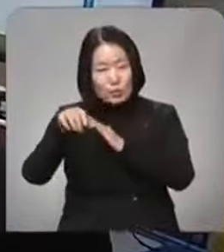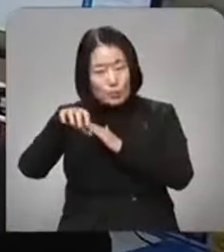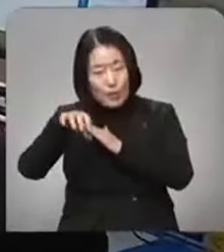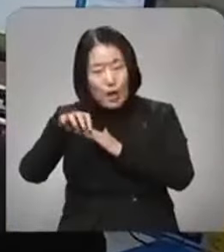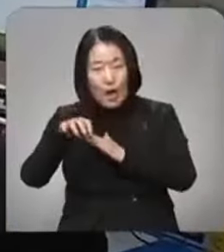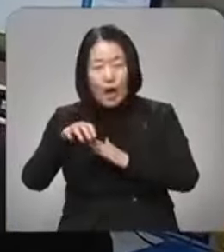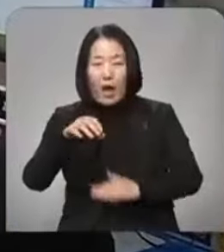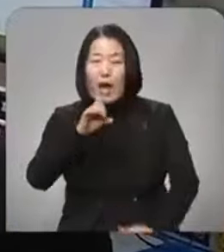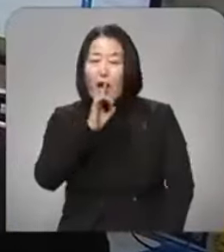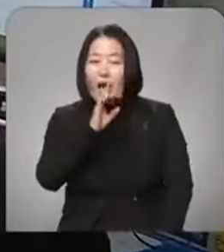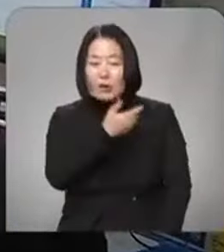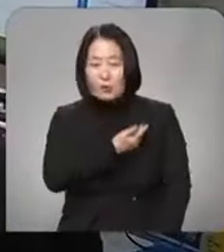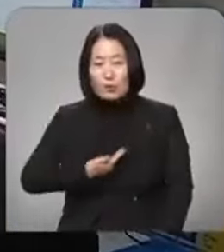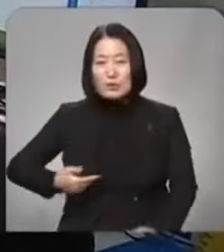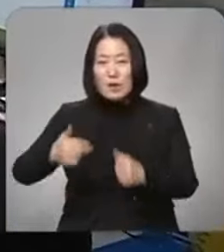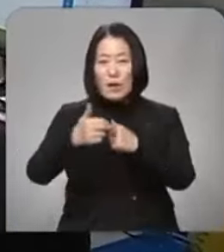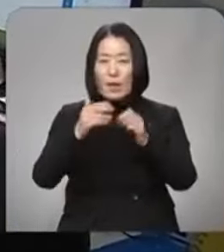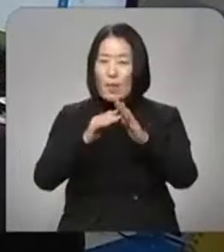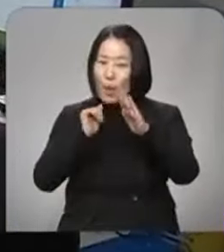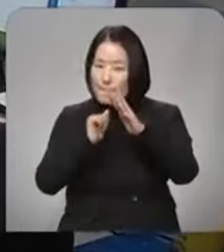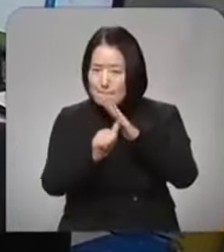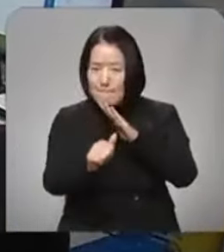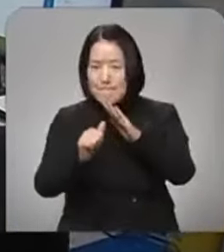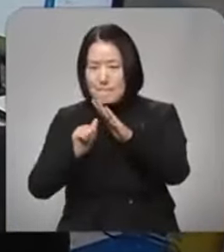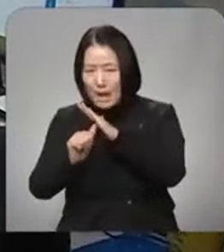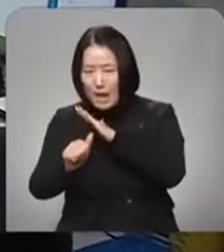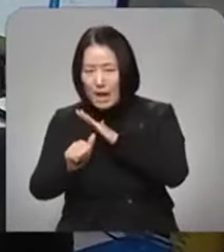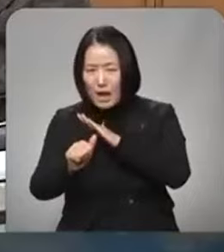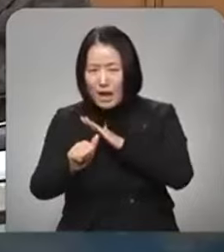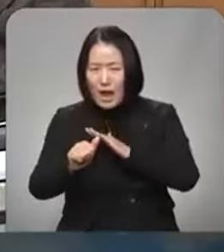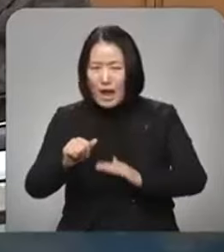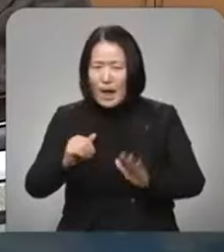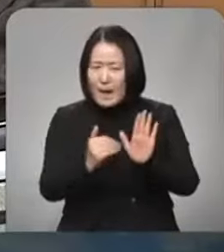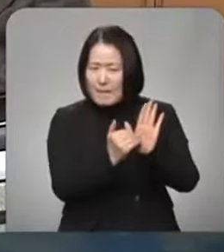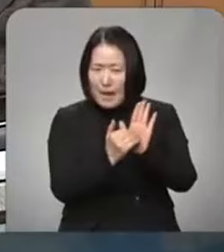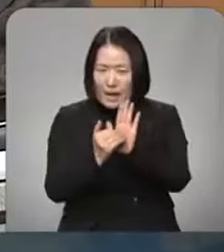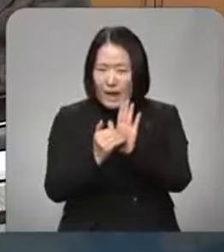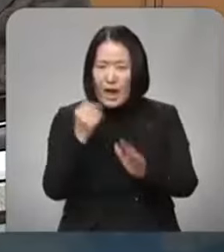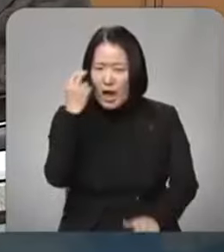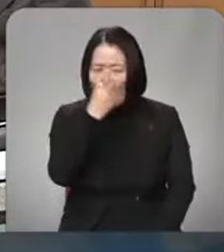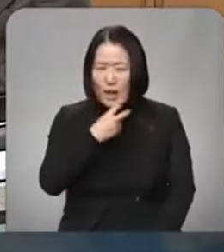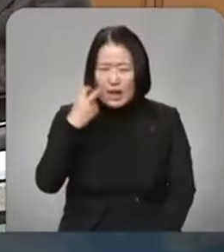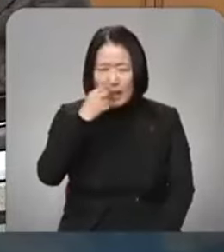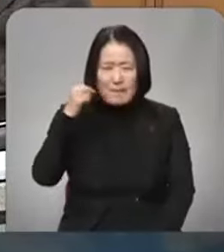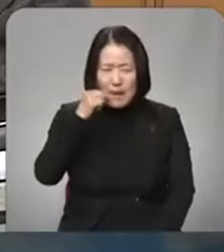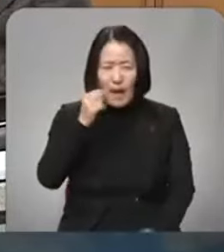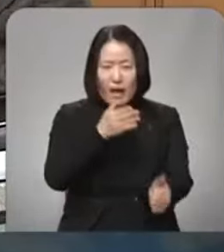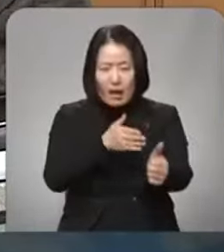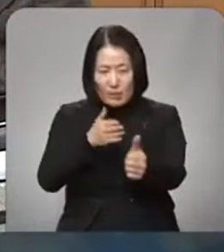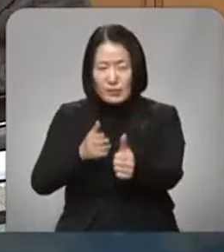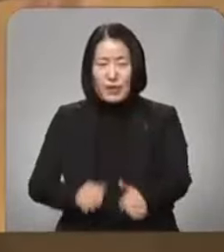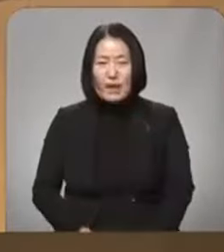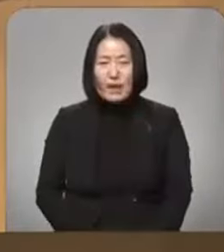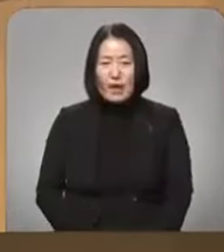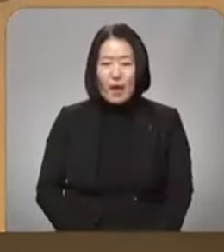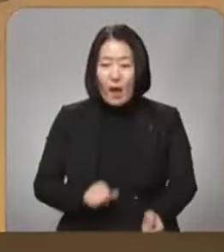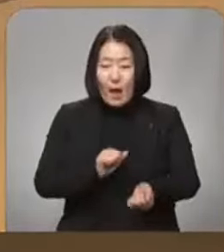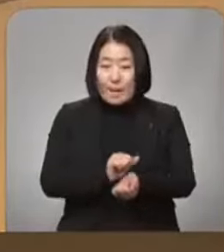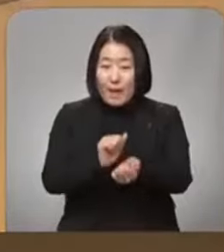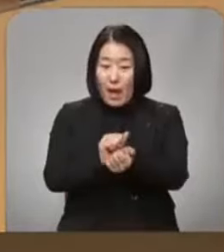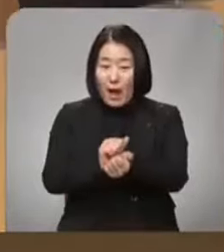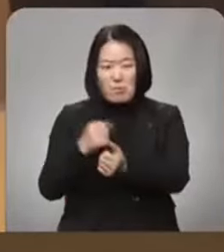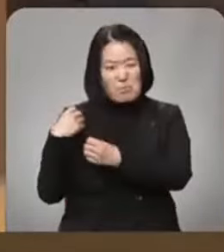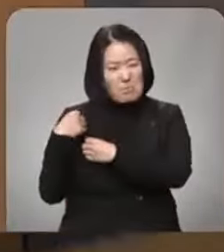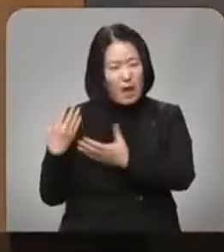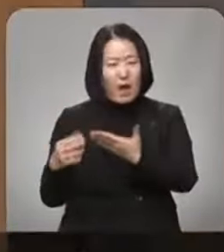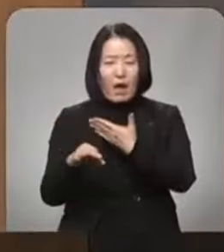강릉시 보건소를 잇따라 찾아 철저한 방역관리를 당부했습니다. 감염병 발생을 방치할 경우 자칫 대규모